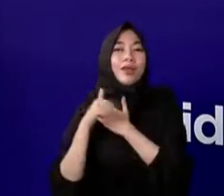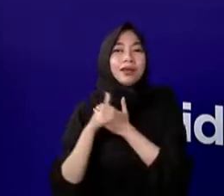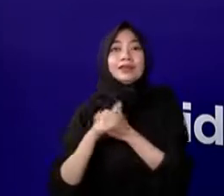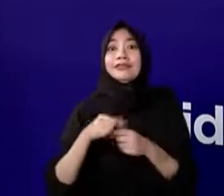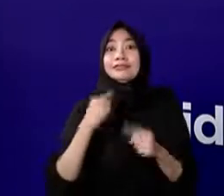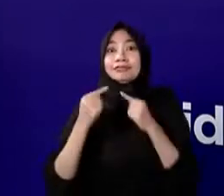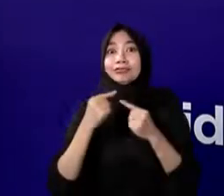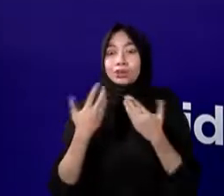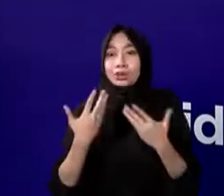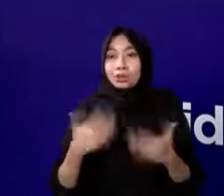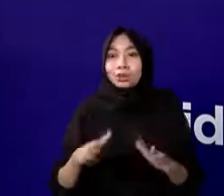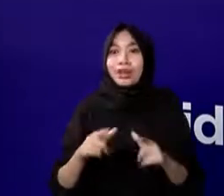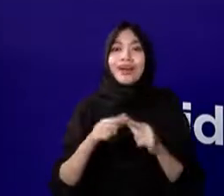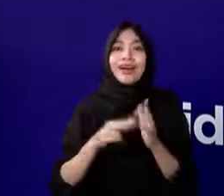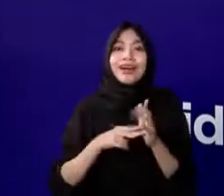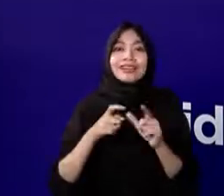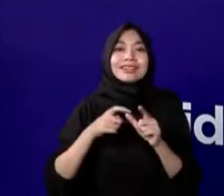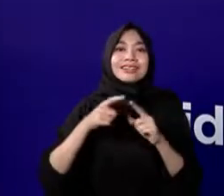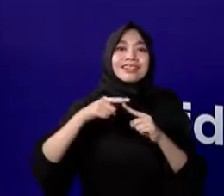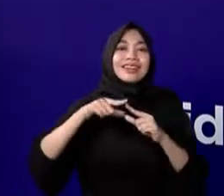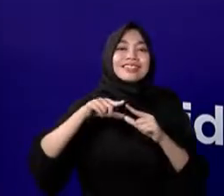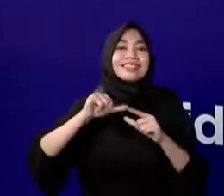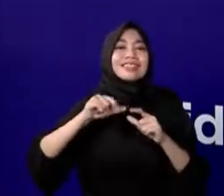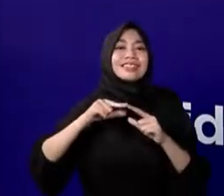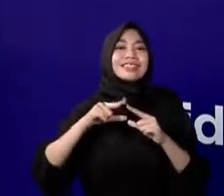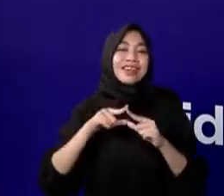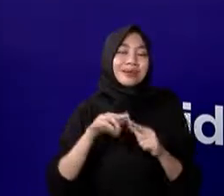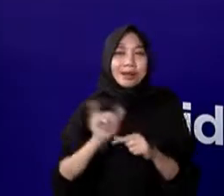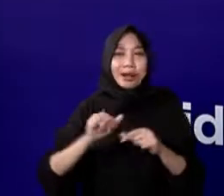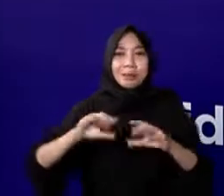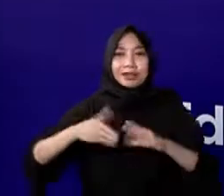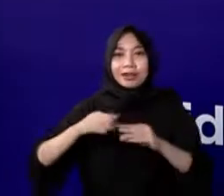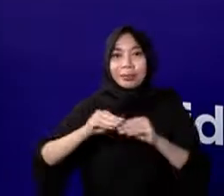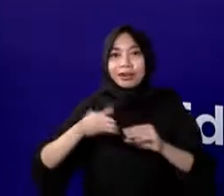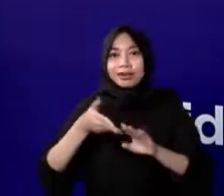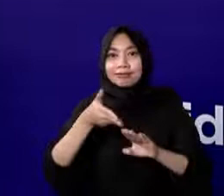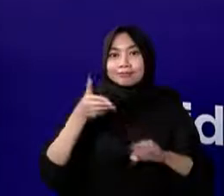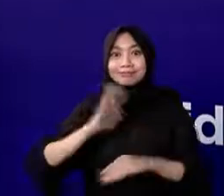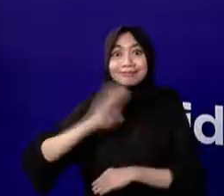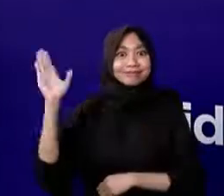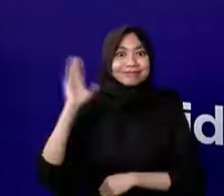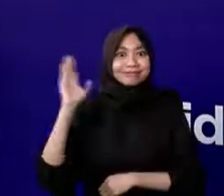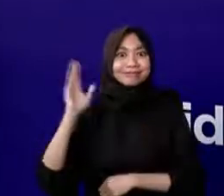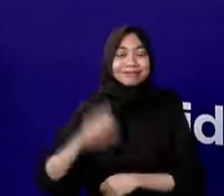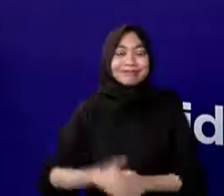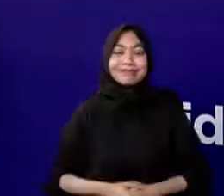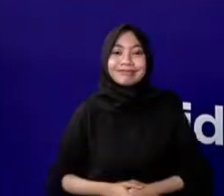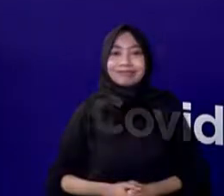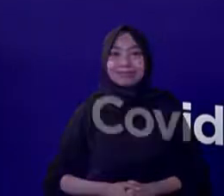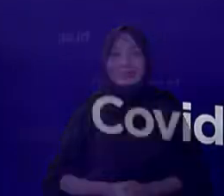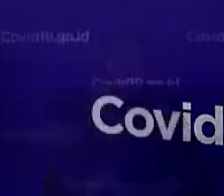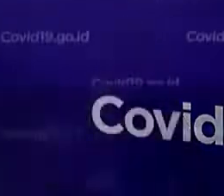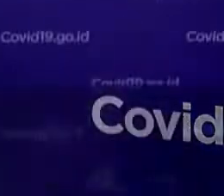kita kali ini. Saya Anastasia Putri bersama tim yang bertugas dan pembicara undur diri. Selamat siang dan sampai